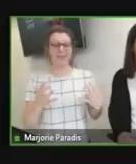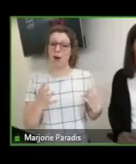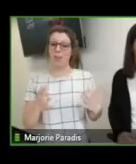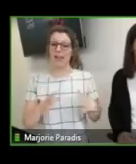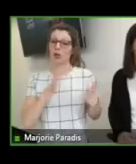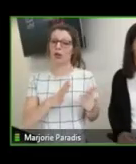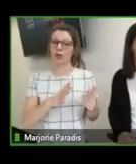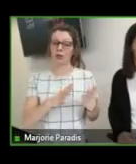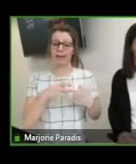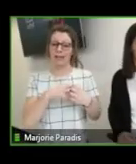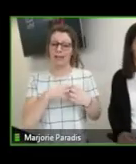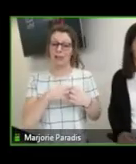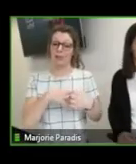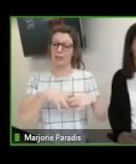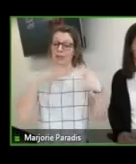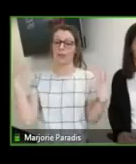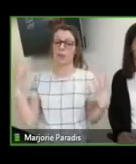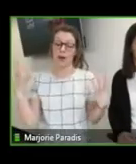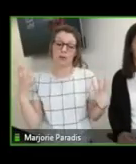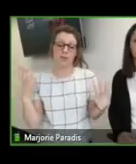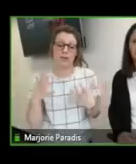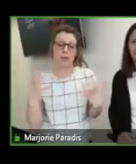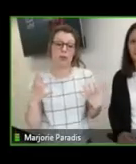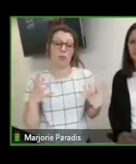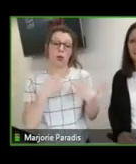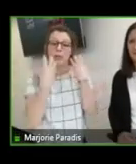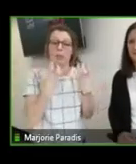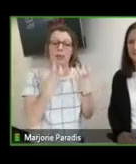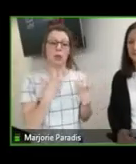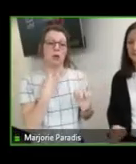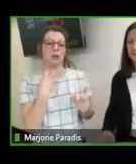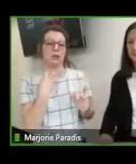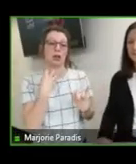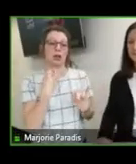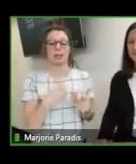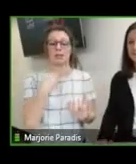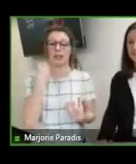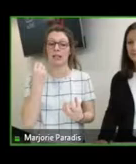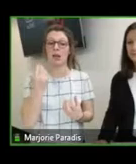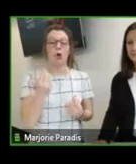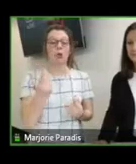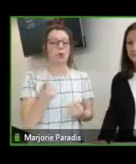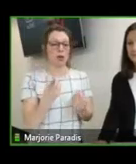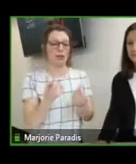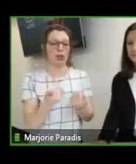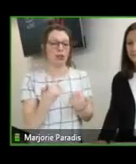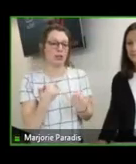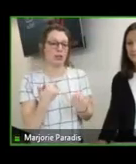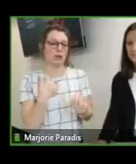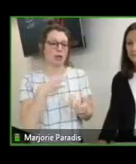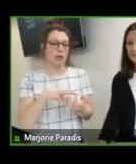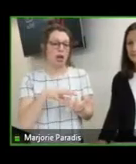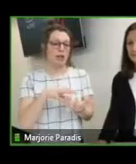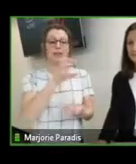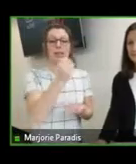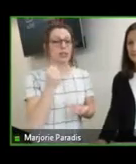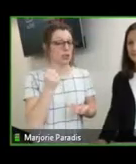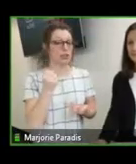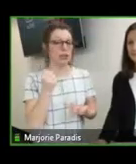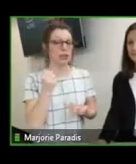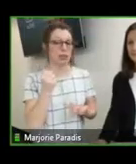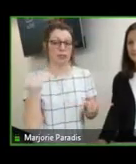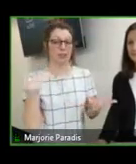Puis, tu sais, quand on parle de données, comme je vous disais, ça peut être n'importe quoi, ça peut être de la reconnaissance faciale ou encore des données textuelles. Il est